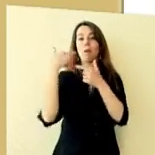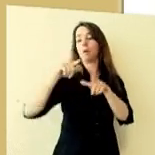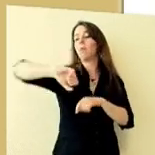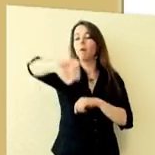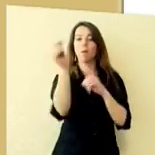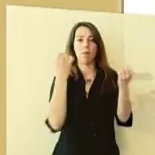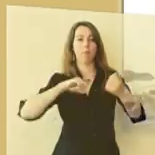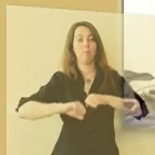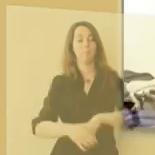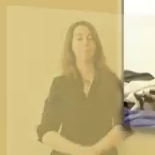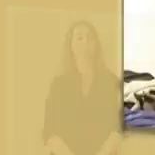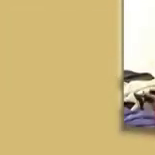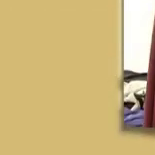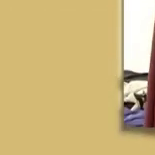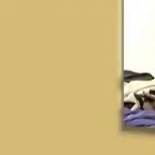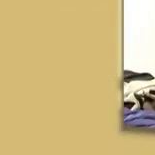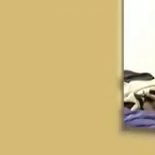faire.